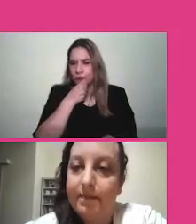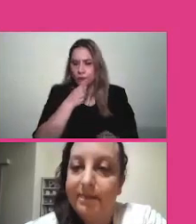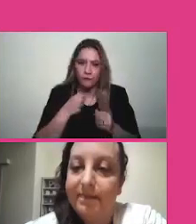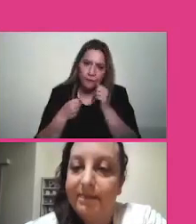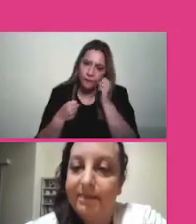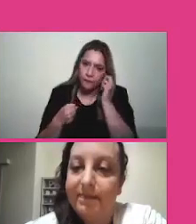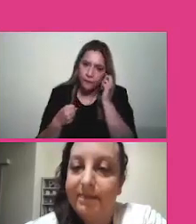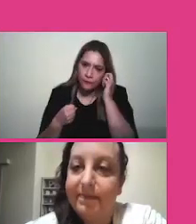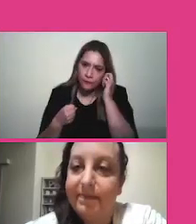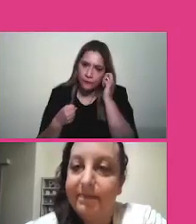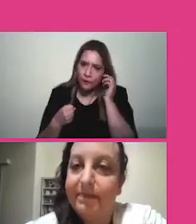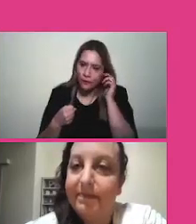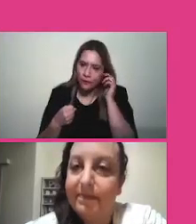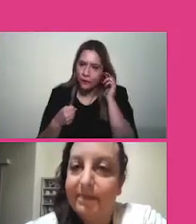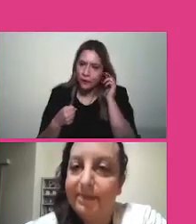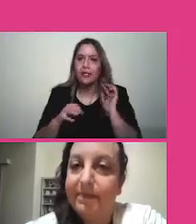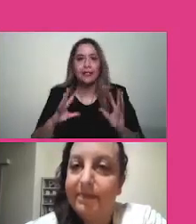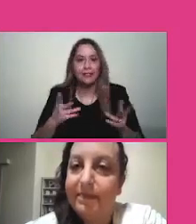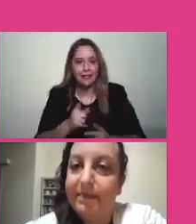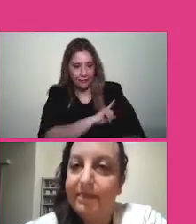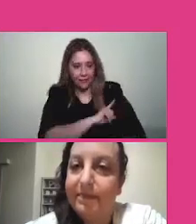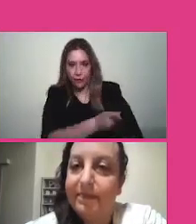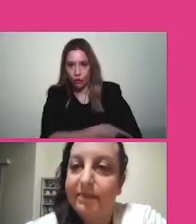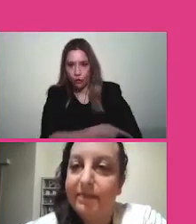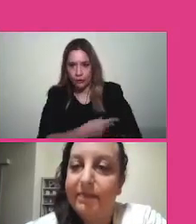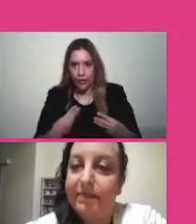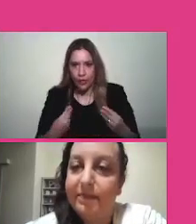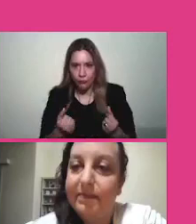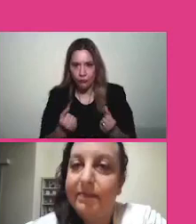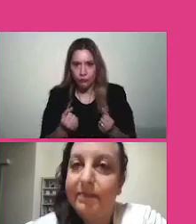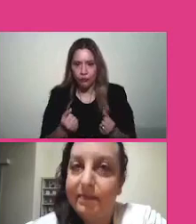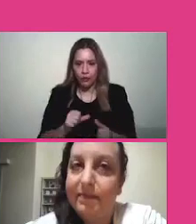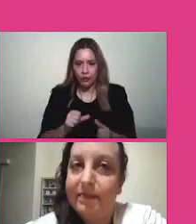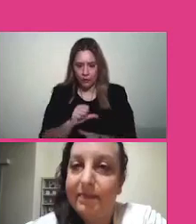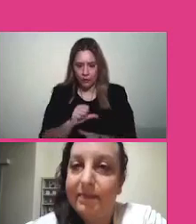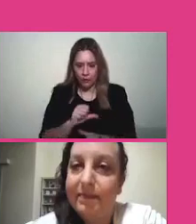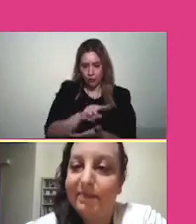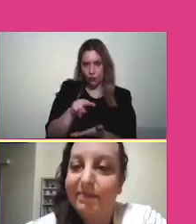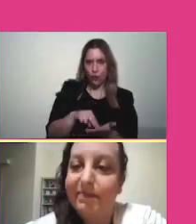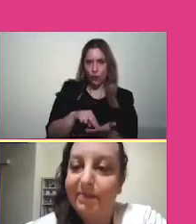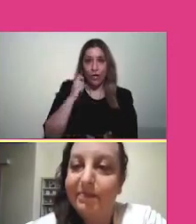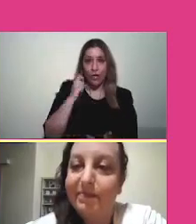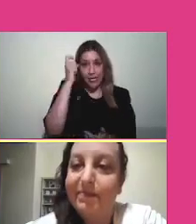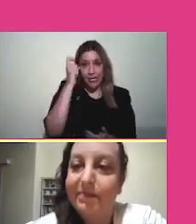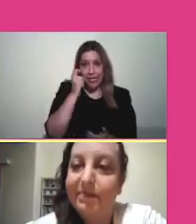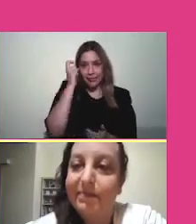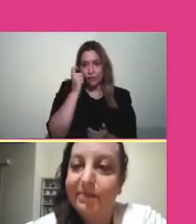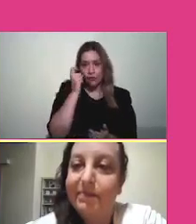την δυνατότητα και την ικανότητά τους να μπαίνουν στη θέση του άλλου, να σκεφτούν